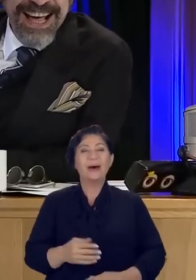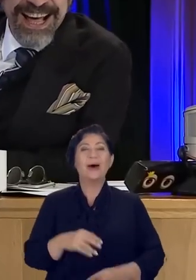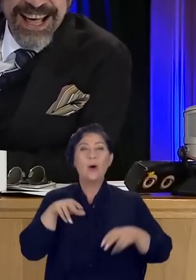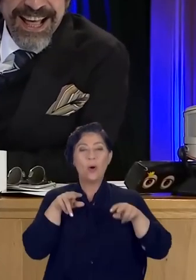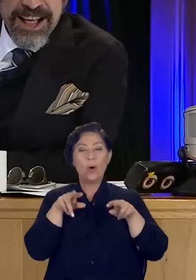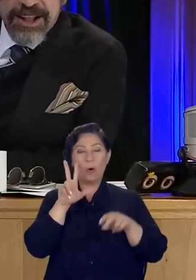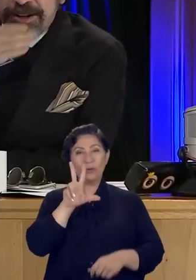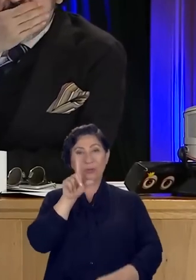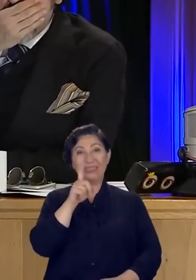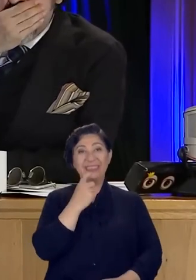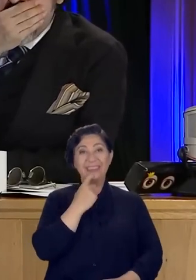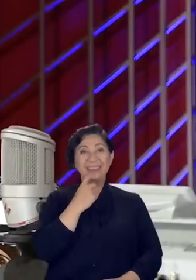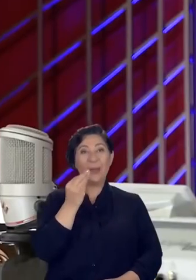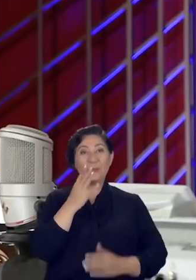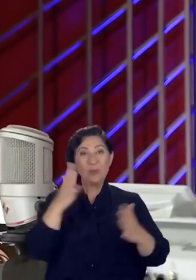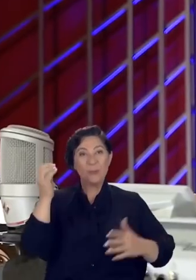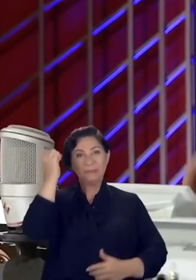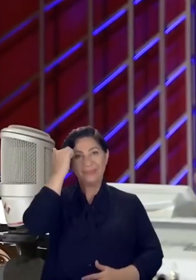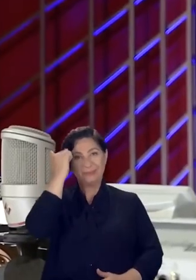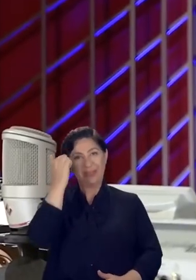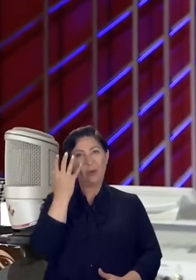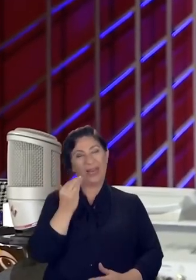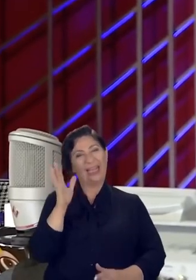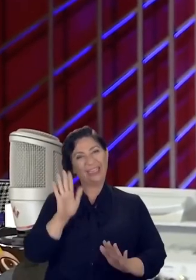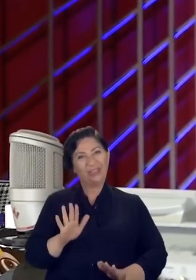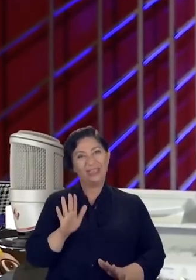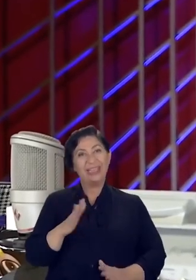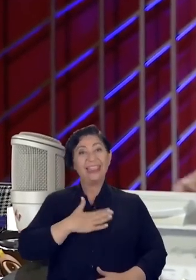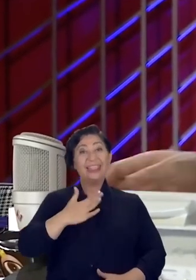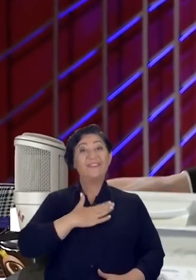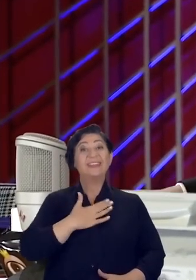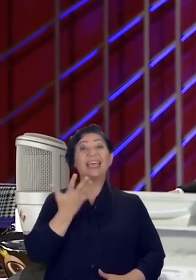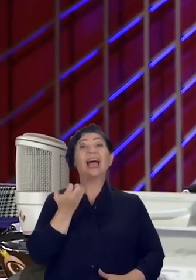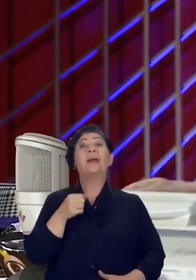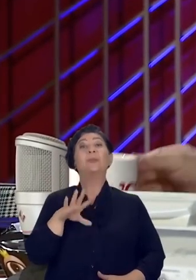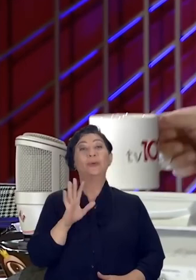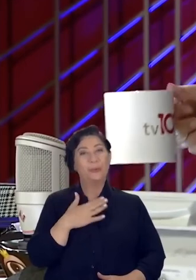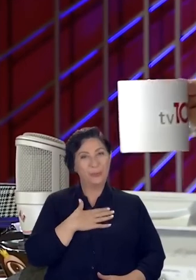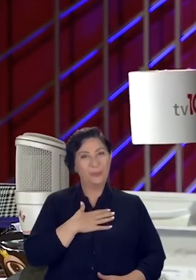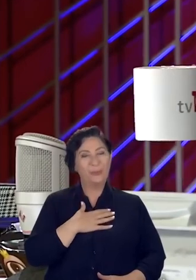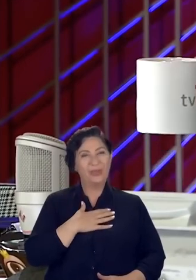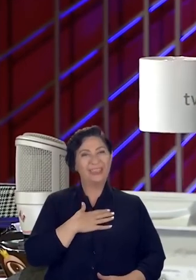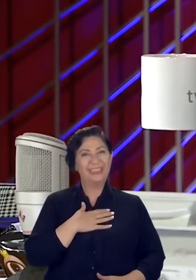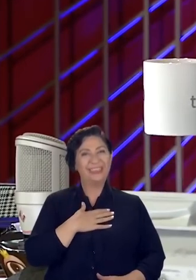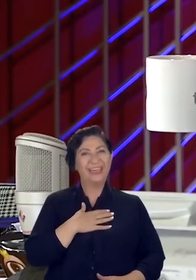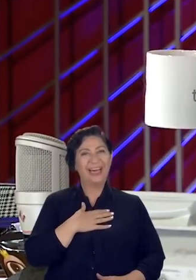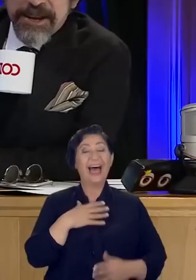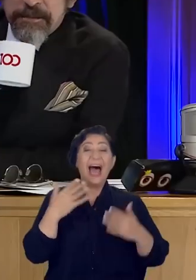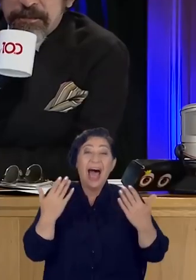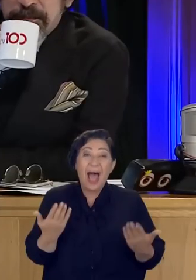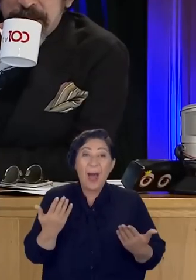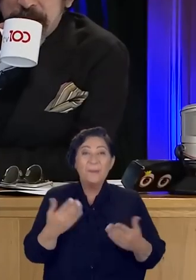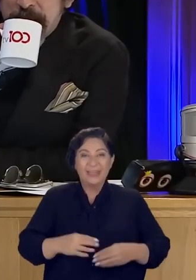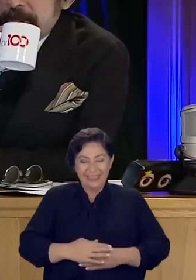Yani 31 yaşındayım. En büyük pişmanlıklarımdan biri olarak kalacak. Nefes alamıyorum. Ama